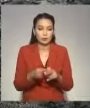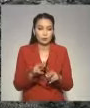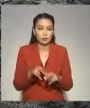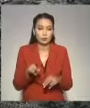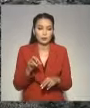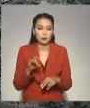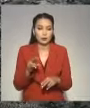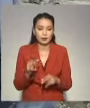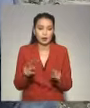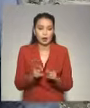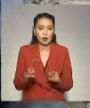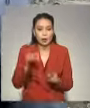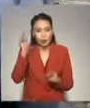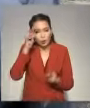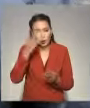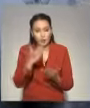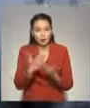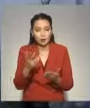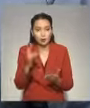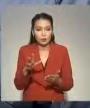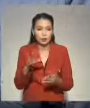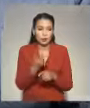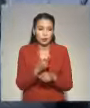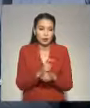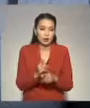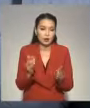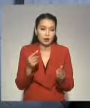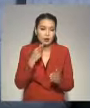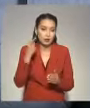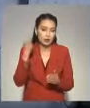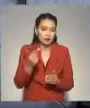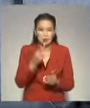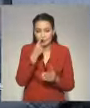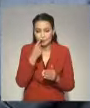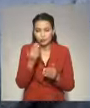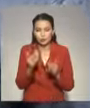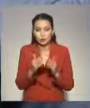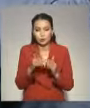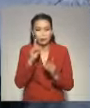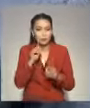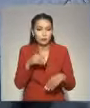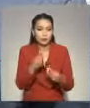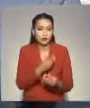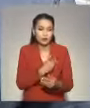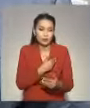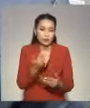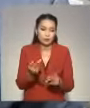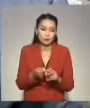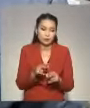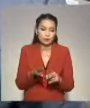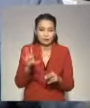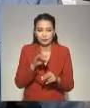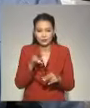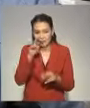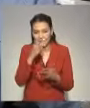ауданында оқиды. Әкімдік бізге ұсынып жатқан пәтерлер тым алыс. Жақын маңайдан бір үйді уақытша бергісі келді. Бірақ оның ішінде тарақандар өріп жүр.